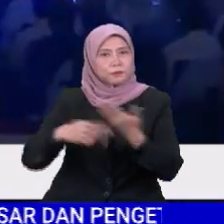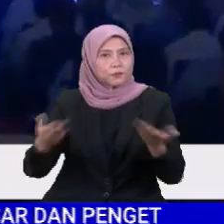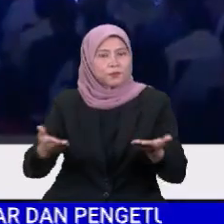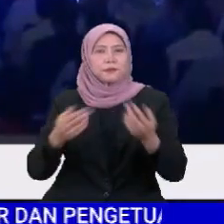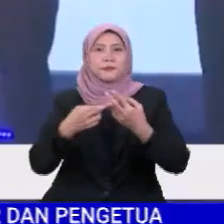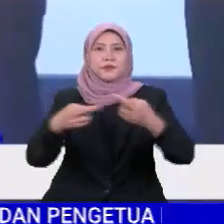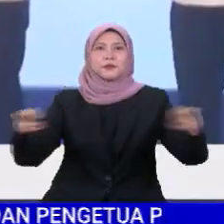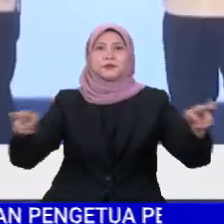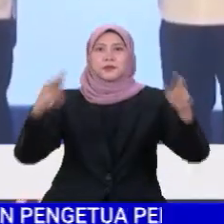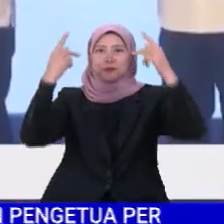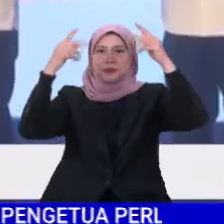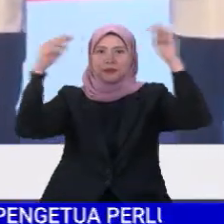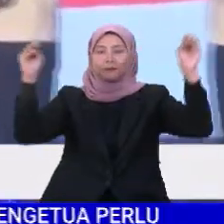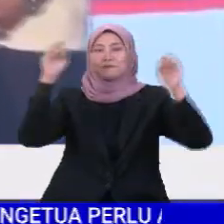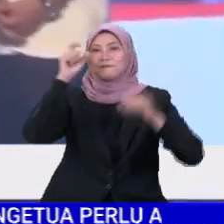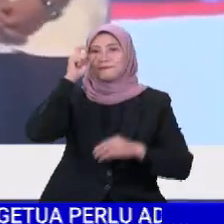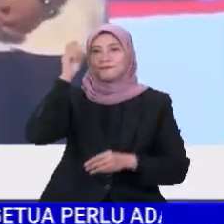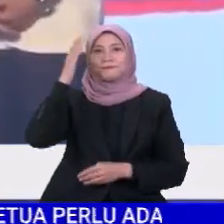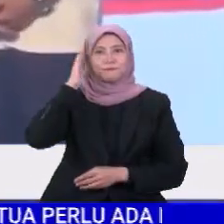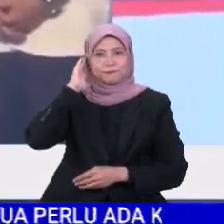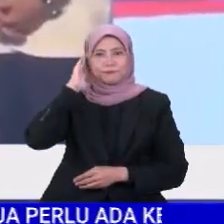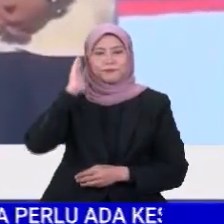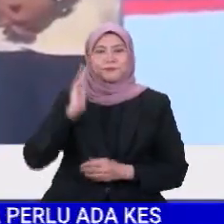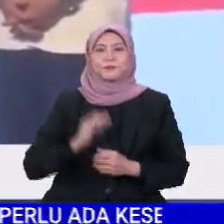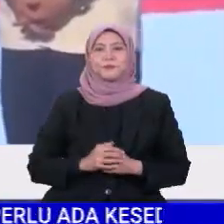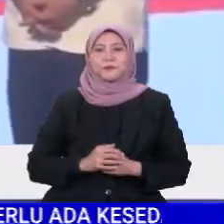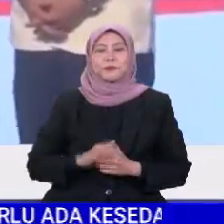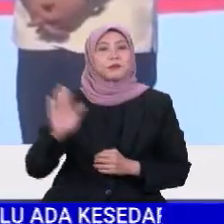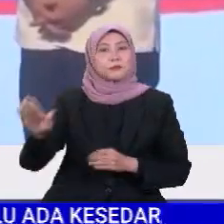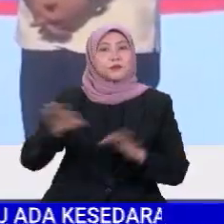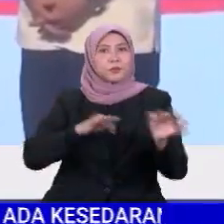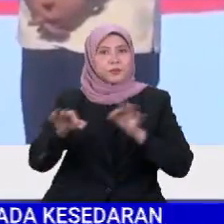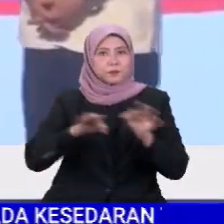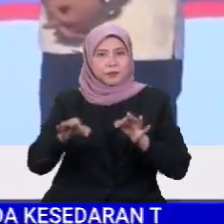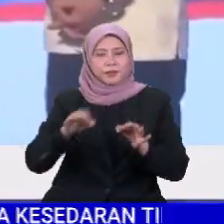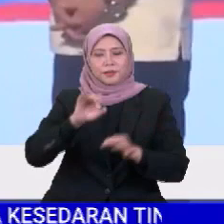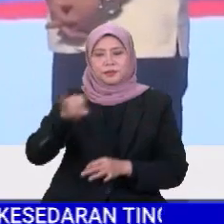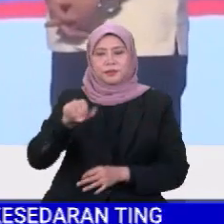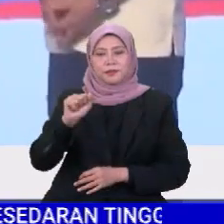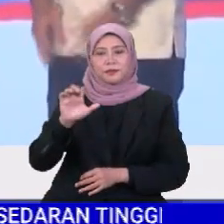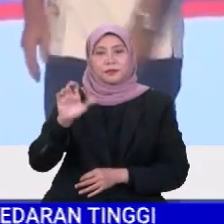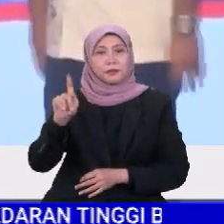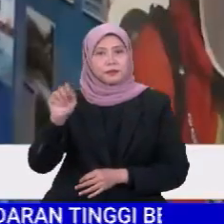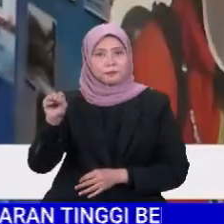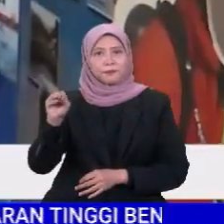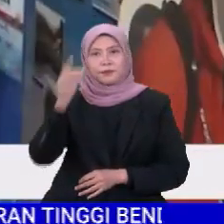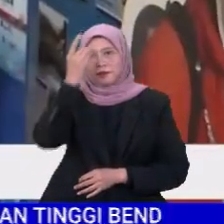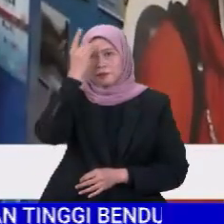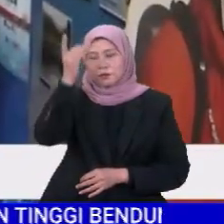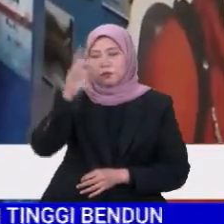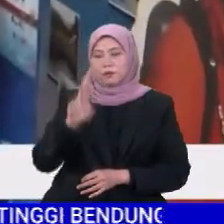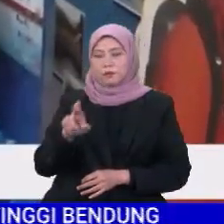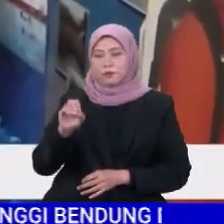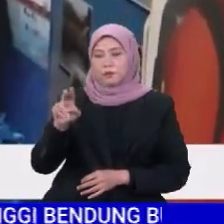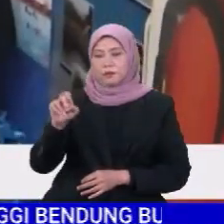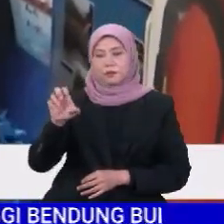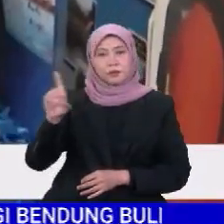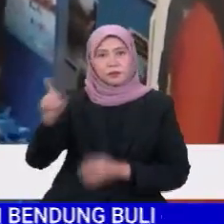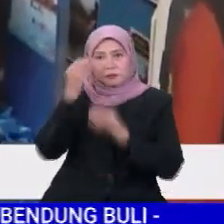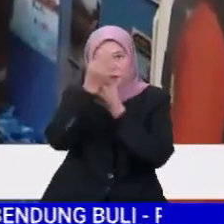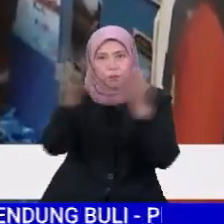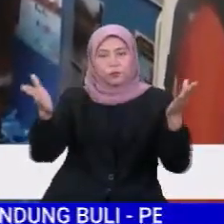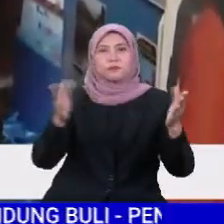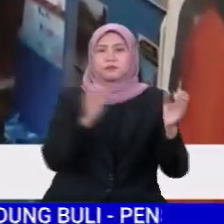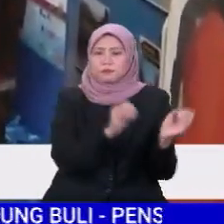dirasmikan Perdana Menteri Datuk Seri Ismail Sabri Yaakob. Mengulas lanjut mengenai JAKM, Datuk Dr. Ronald memaklumkan penganjuran